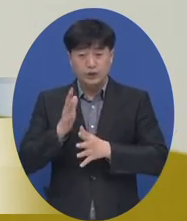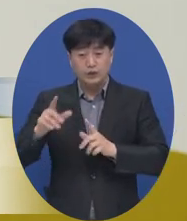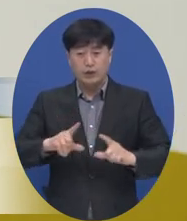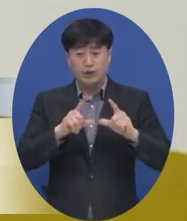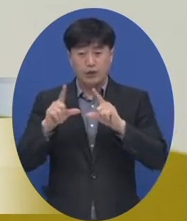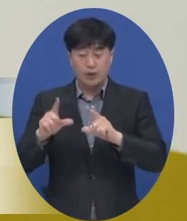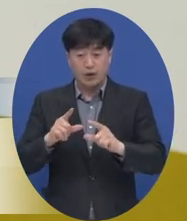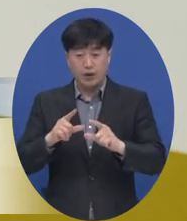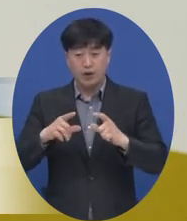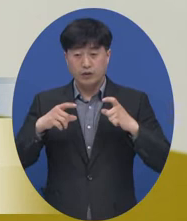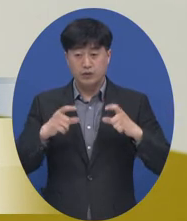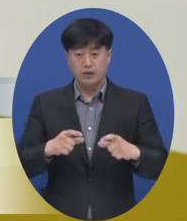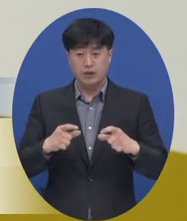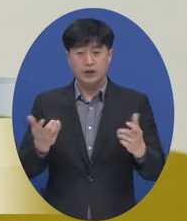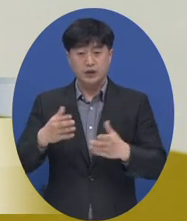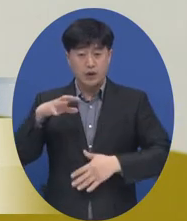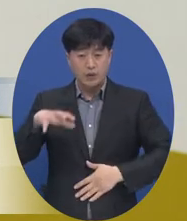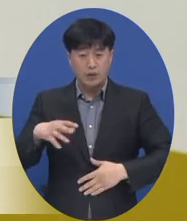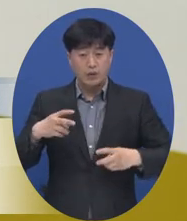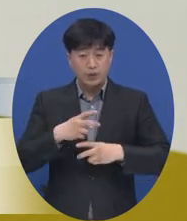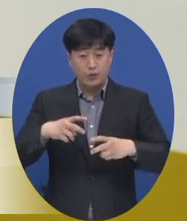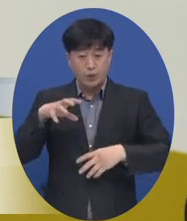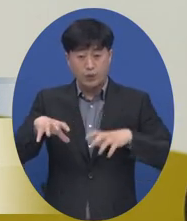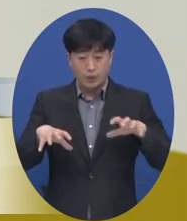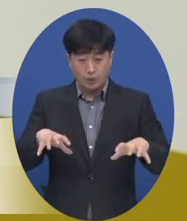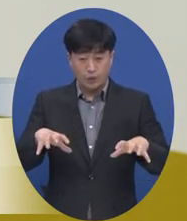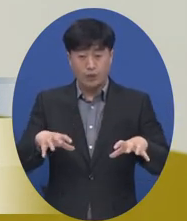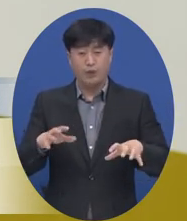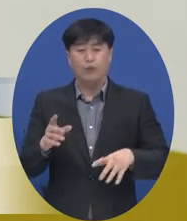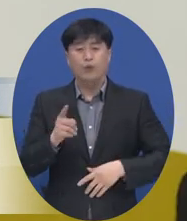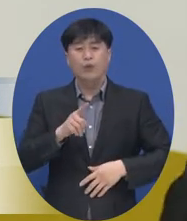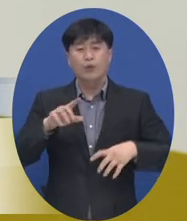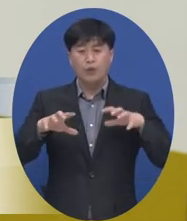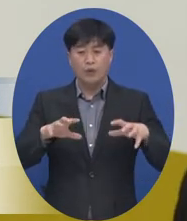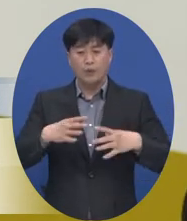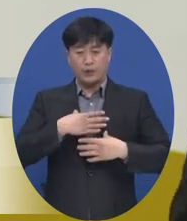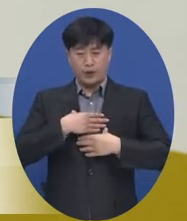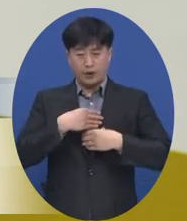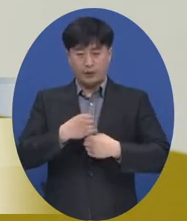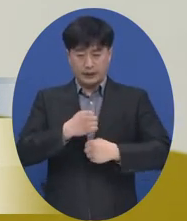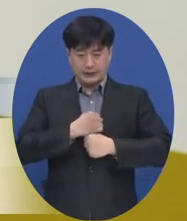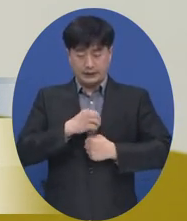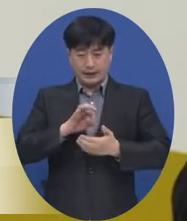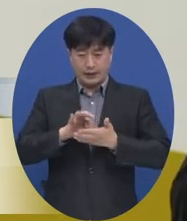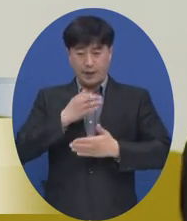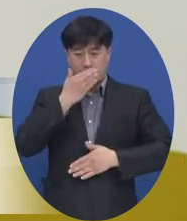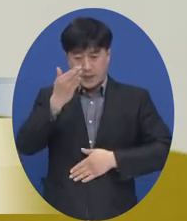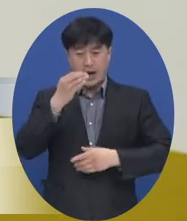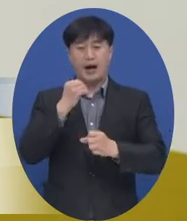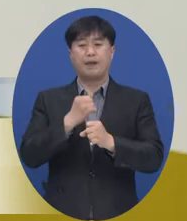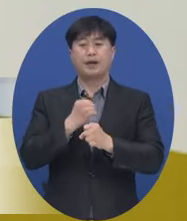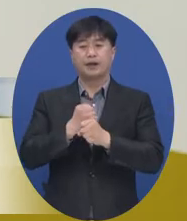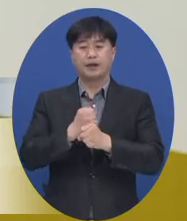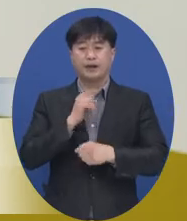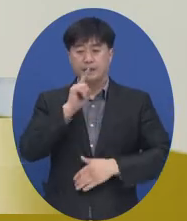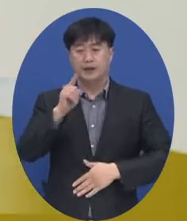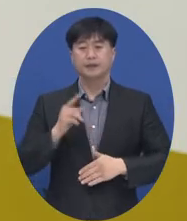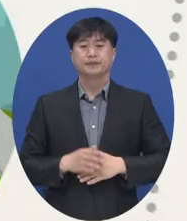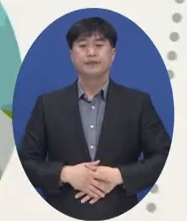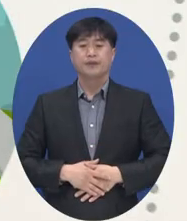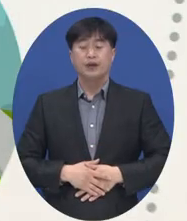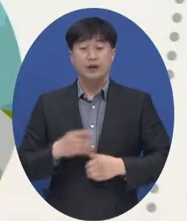껌 업무 공간 및 교통 거점 어디 돈 편리하고 안전하게 2조 이동 가능 하도록